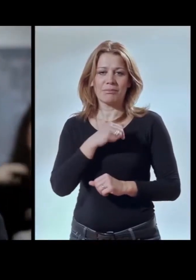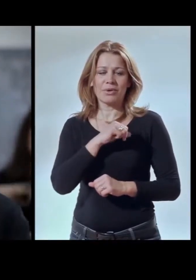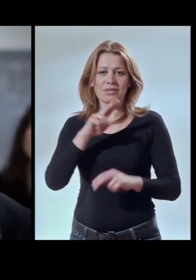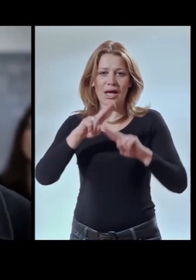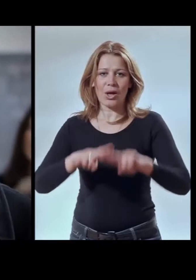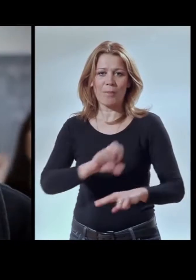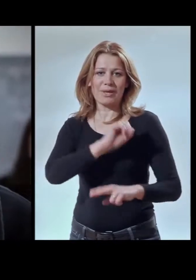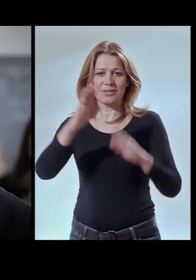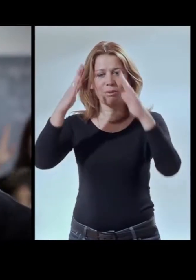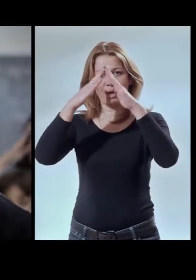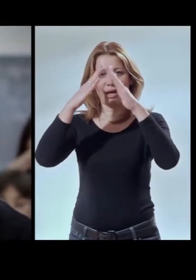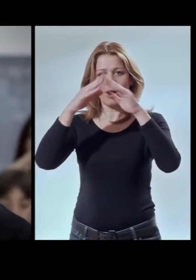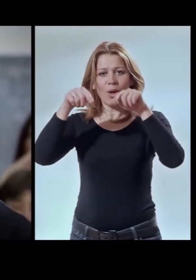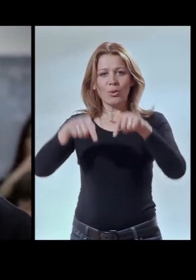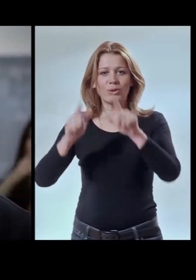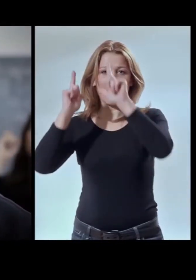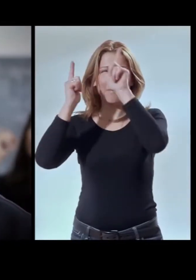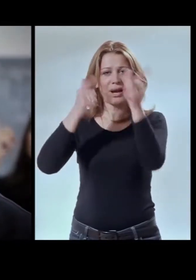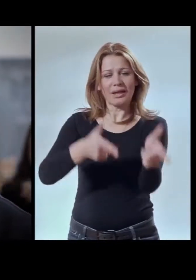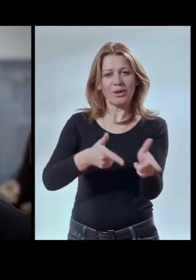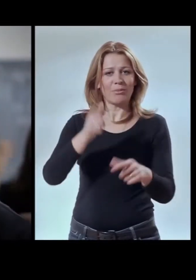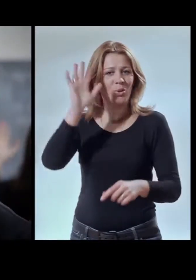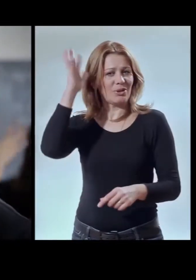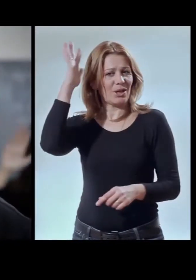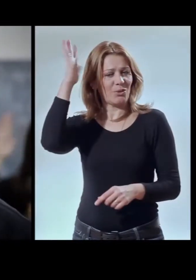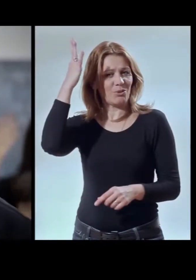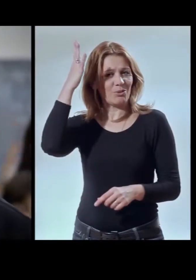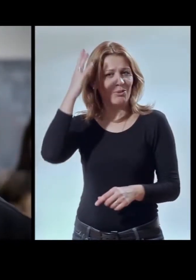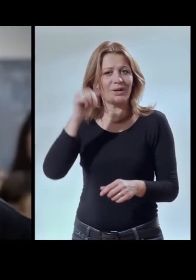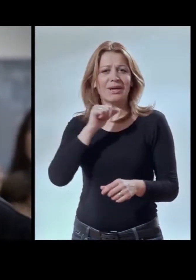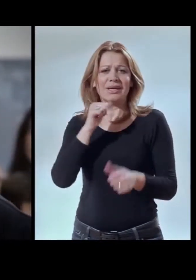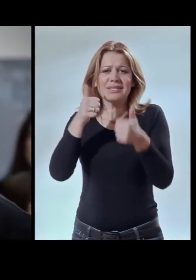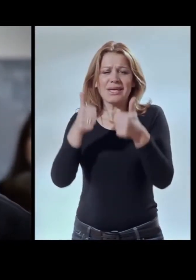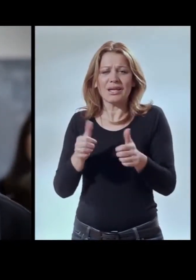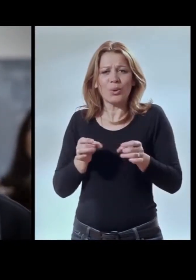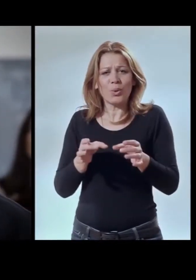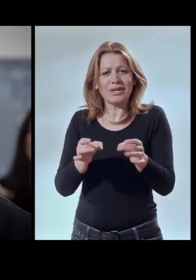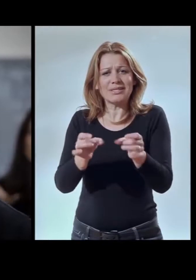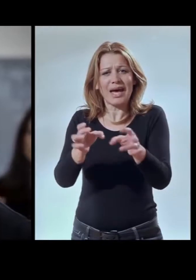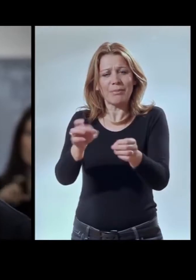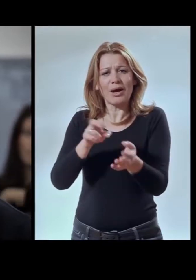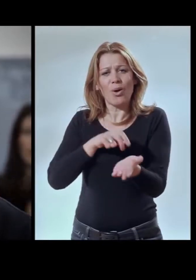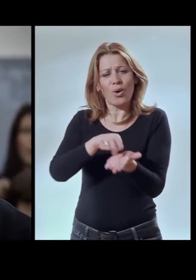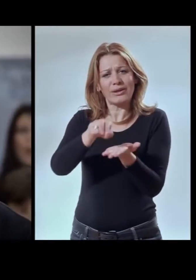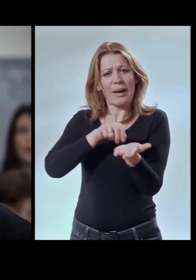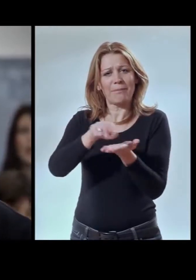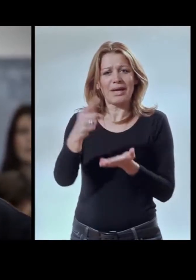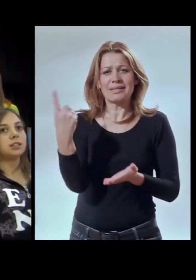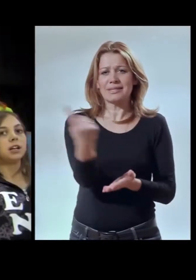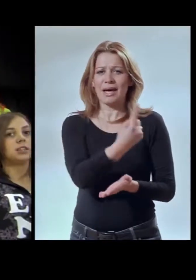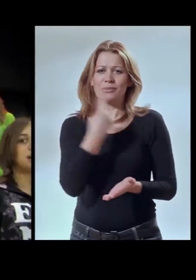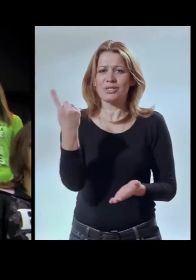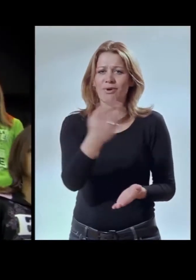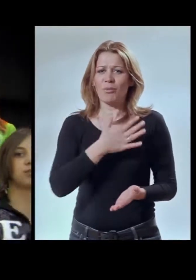Ja sam ostao bez doma u tom ratnom ludilu i sad ulicama